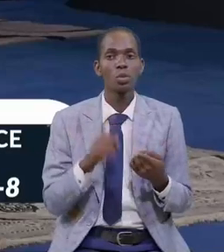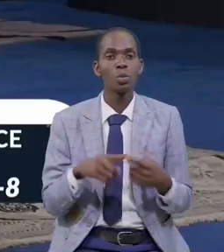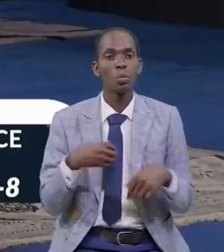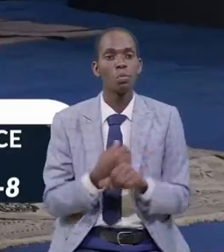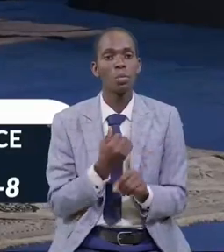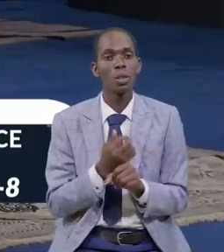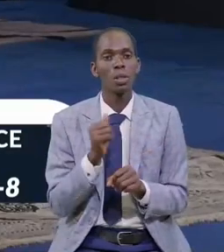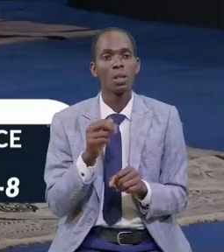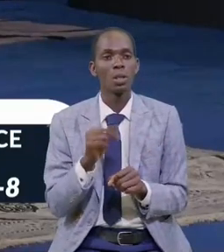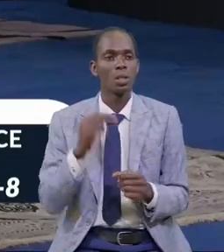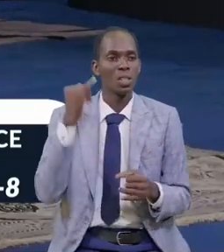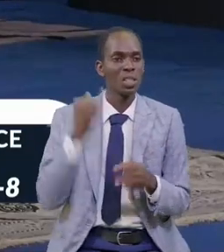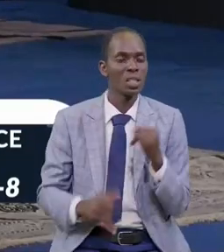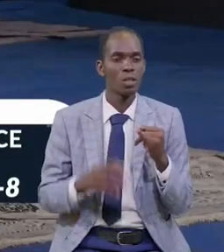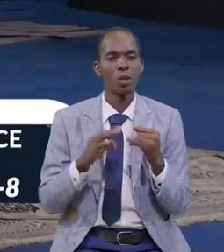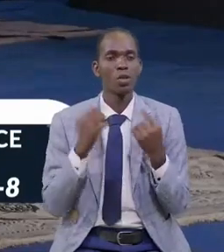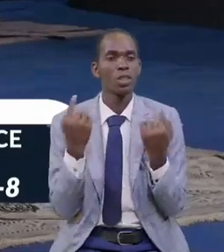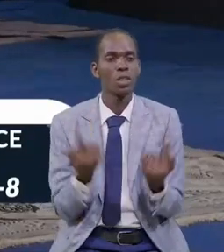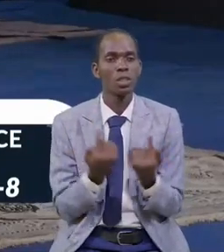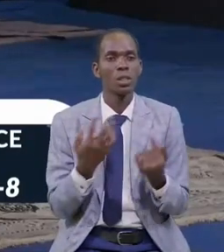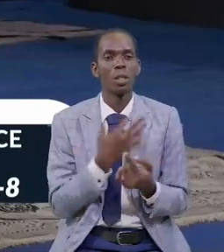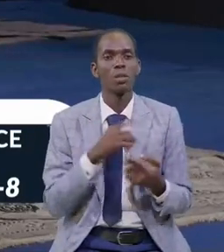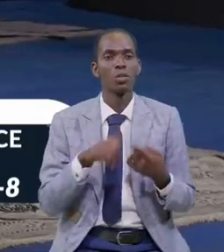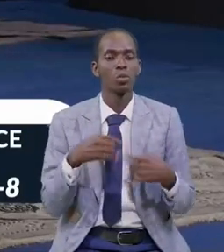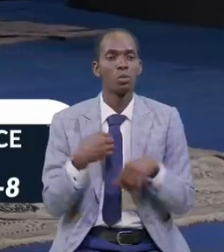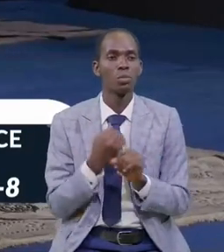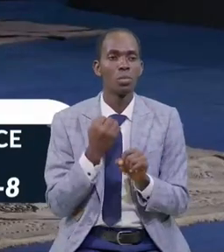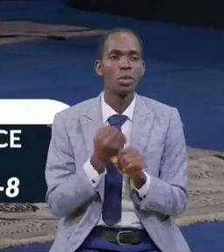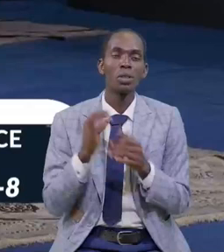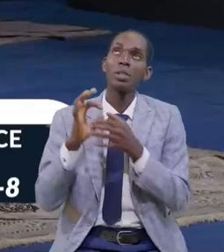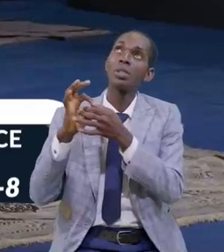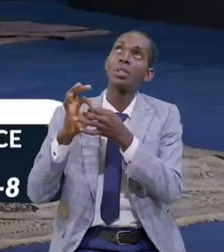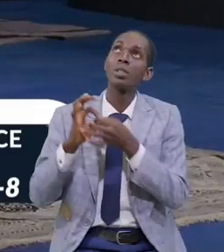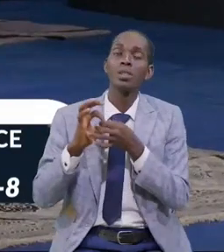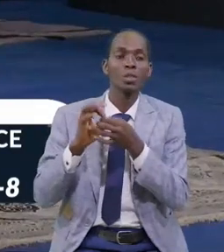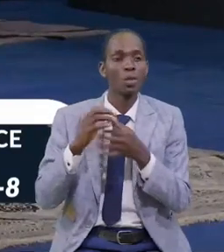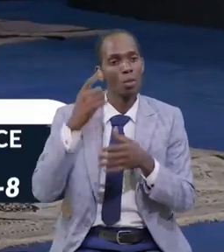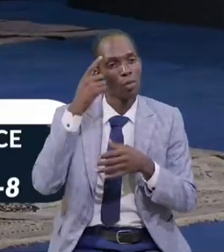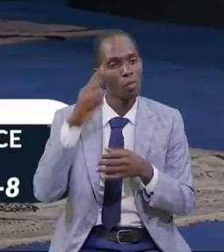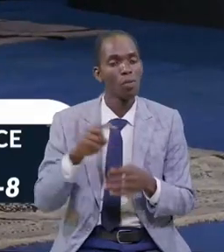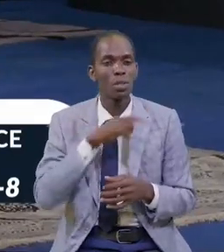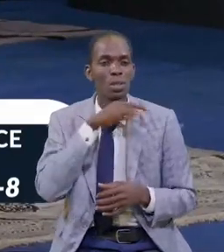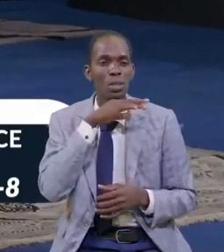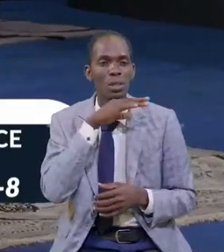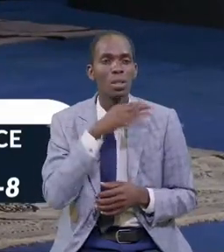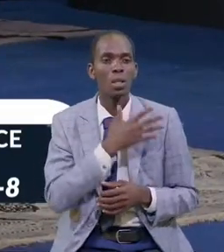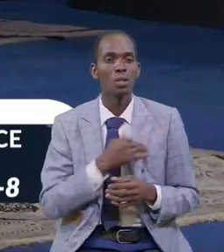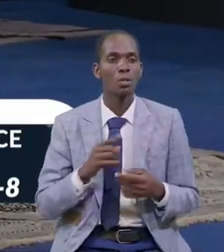expier l'iniquité et amener la justice